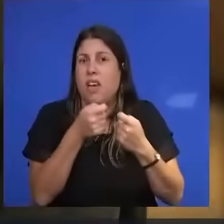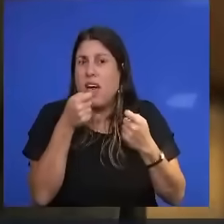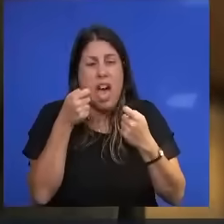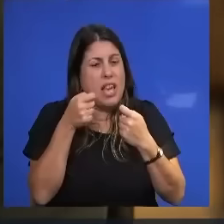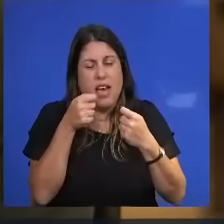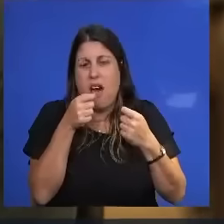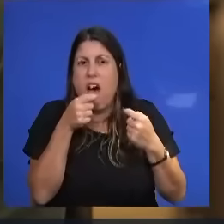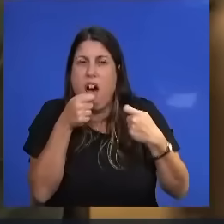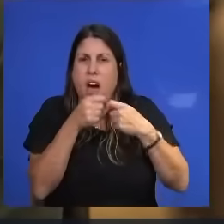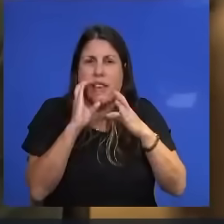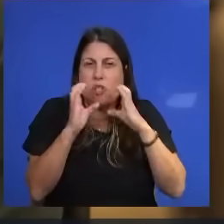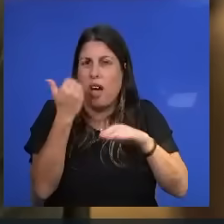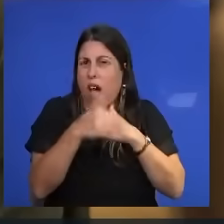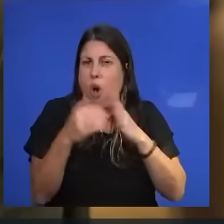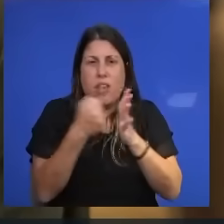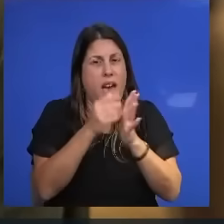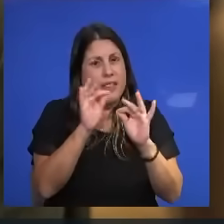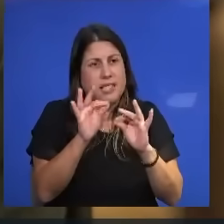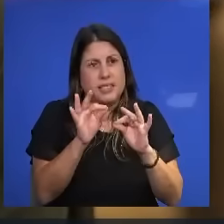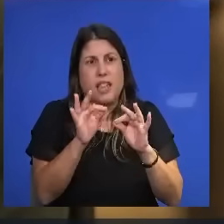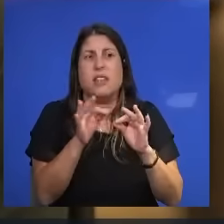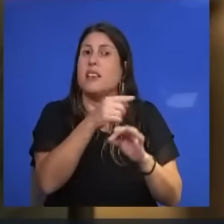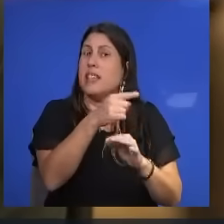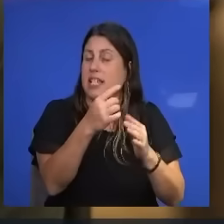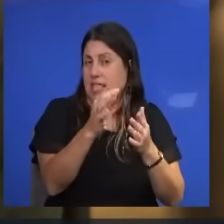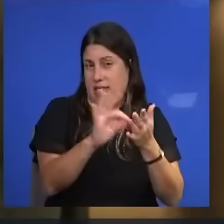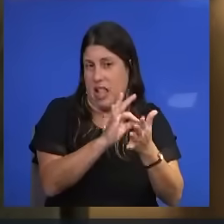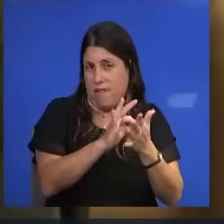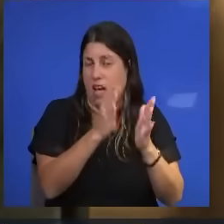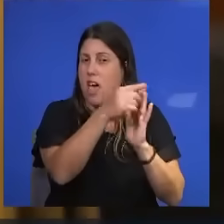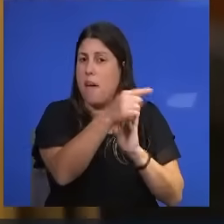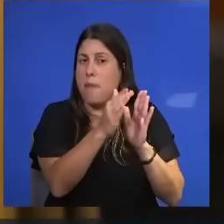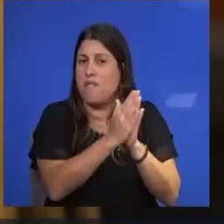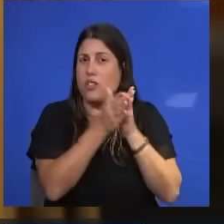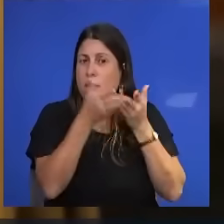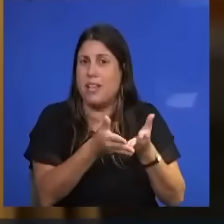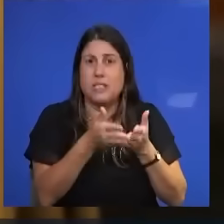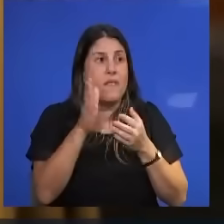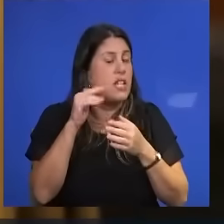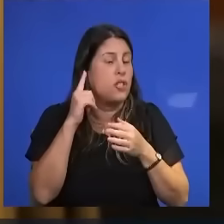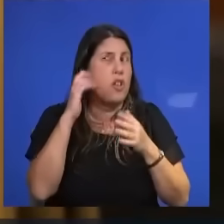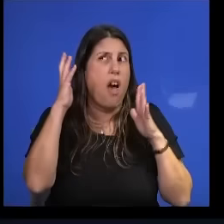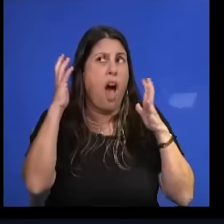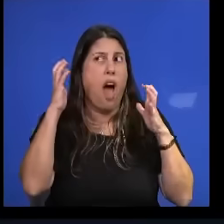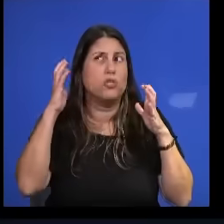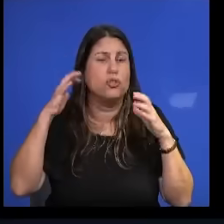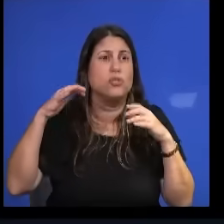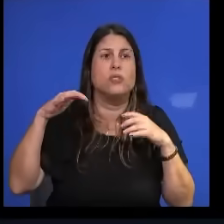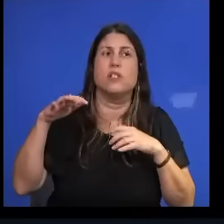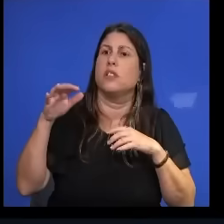כתבה לנו שאנחנו מבקשים עזרה ויש רעש מסביבנו. ואז עבד הקשר איתם.